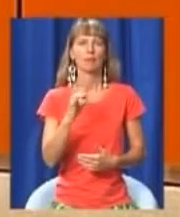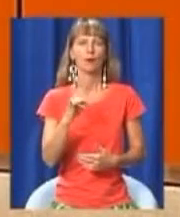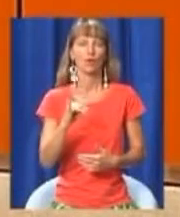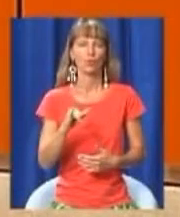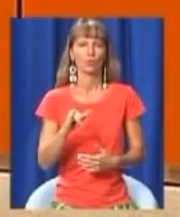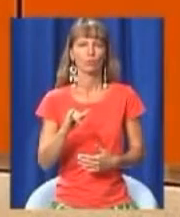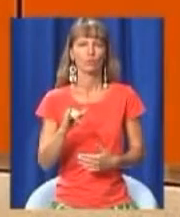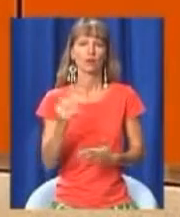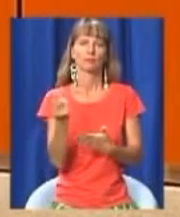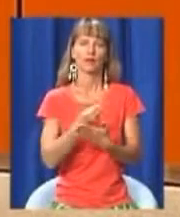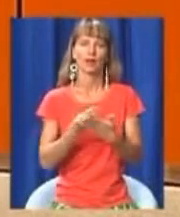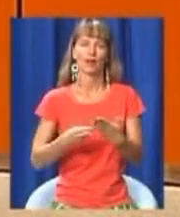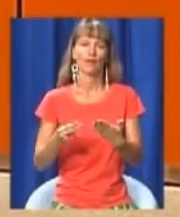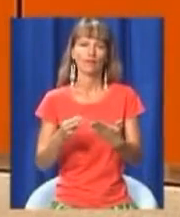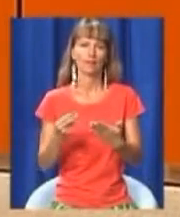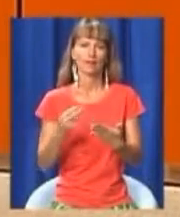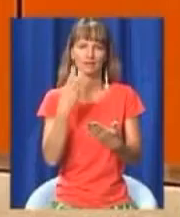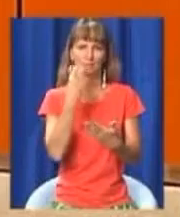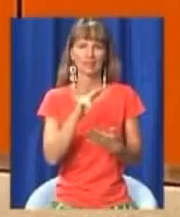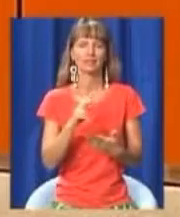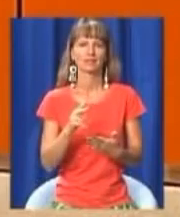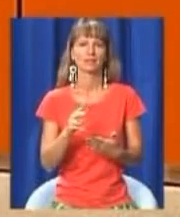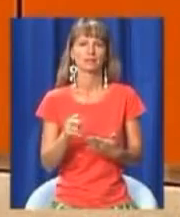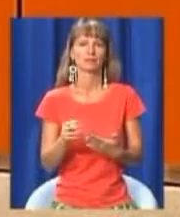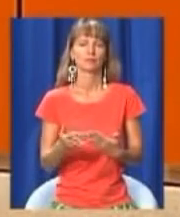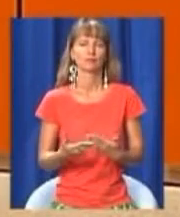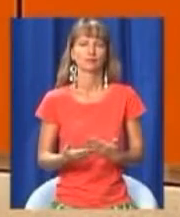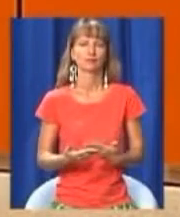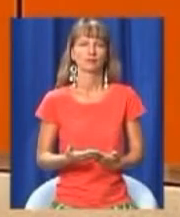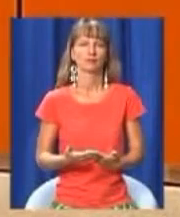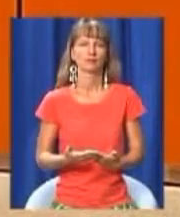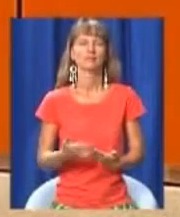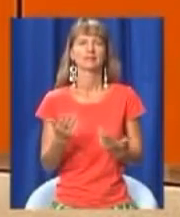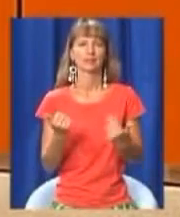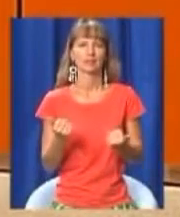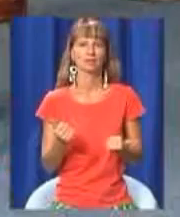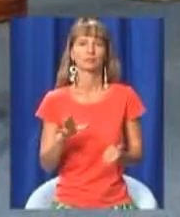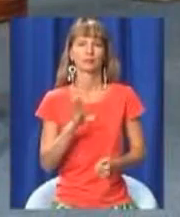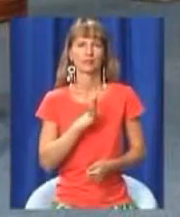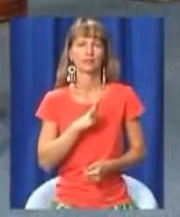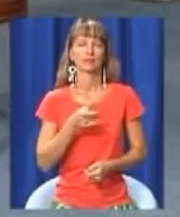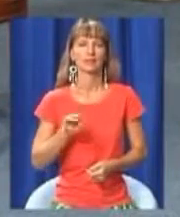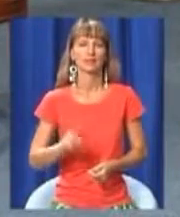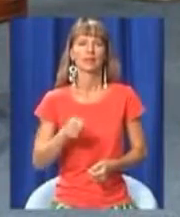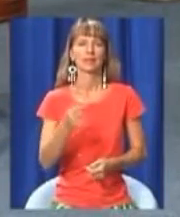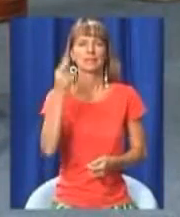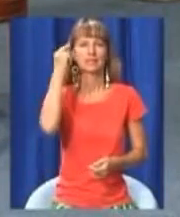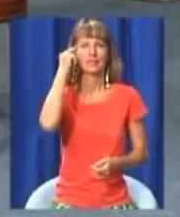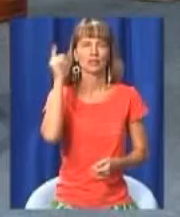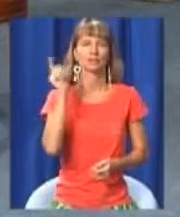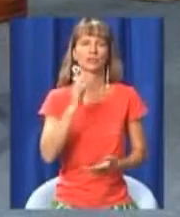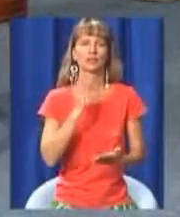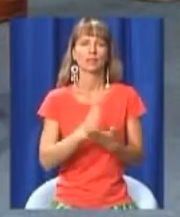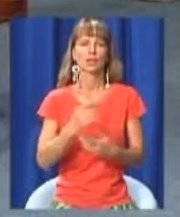А мальовану чи десь на картинках, на зображеннях якихось? Ну, було таке, да, насправді? І ти знаєш, така от